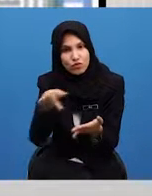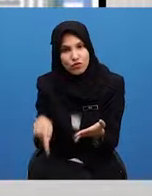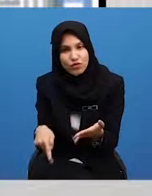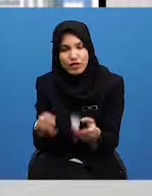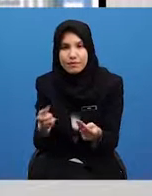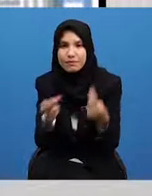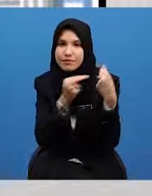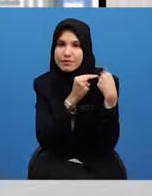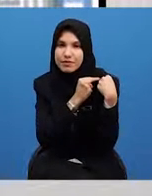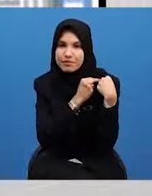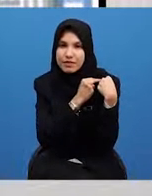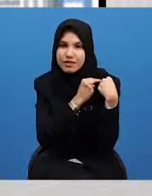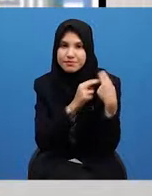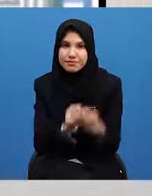pusing